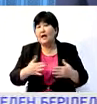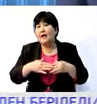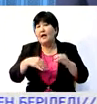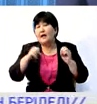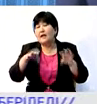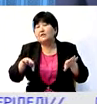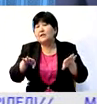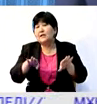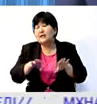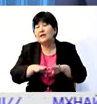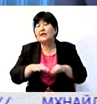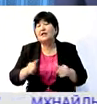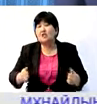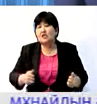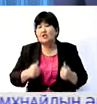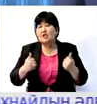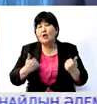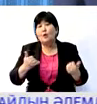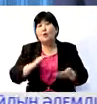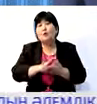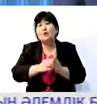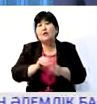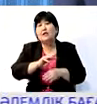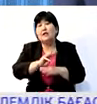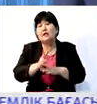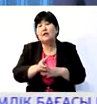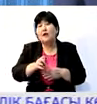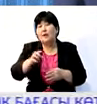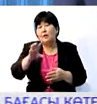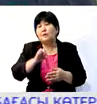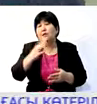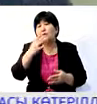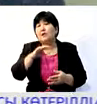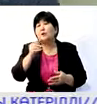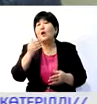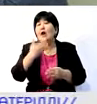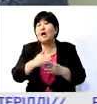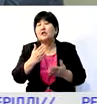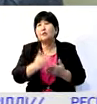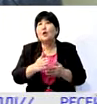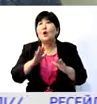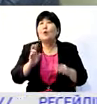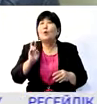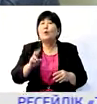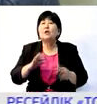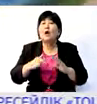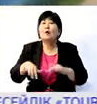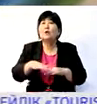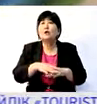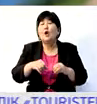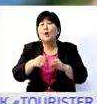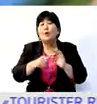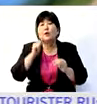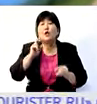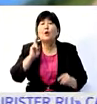деңгейлерін шыңдайды. Осының бәрін жағдай жасауға біз енді аудан бюджетінен 5 миллион қаражат бөлдік. Орталықты көруге асыққан аудан тұрғындарының бірі 16